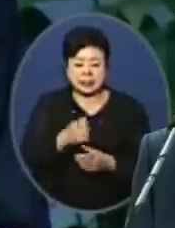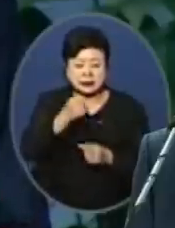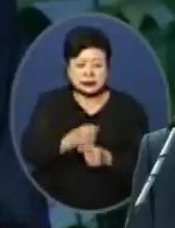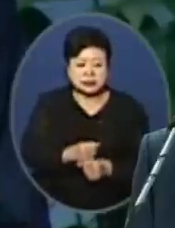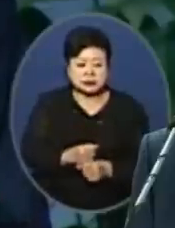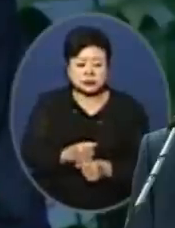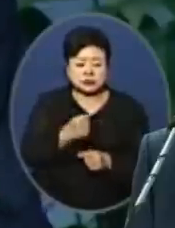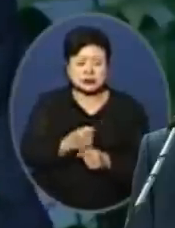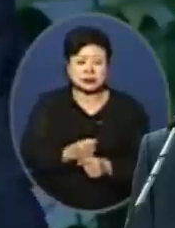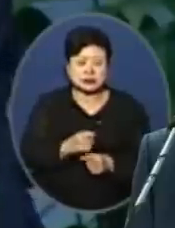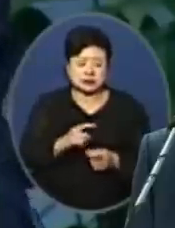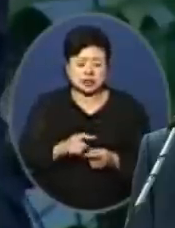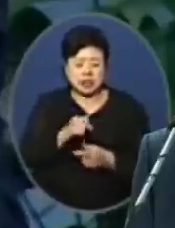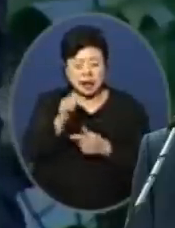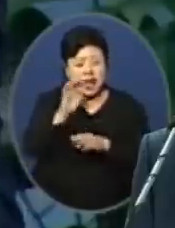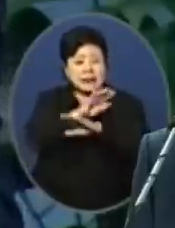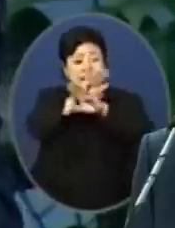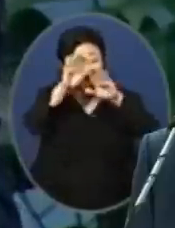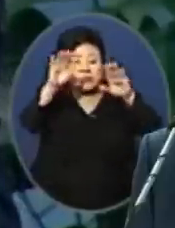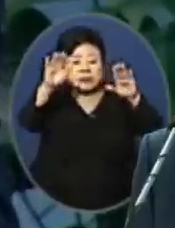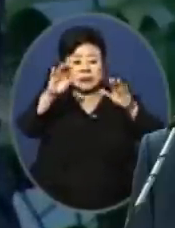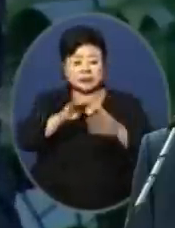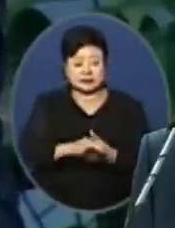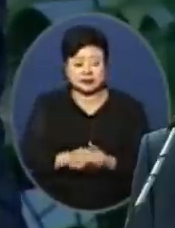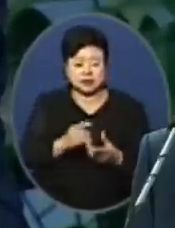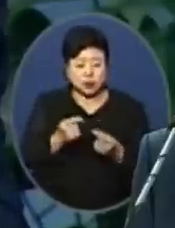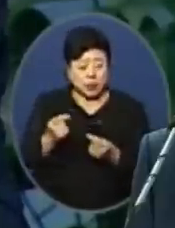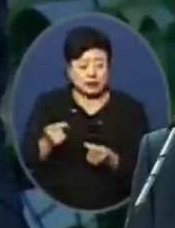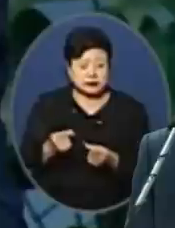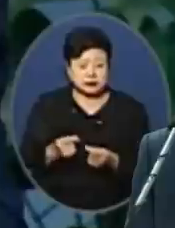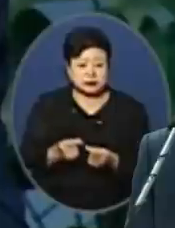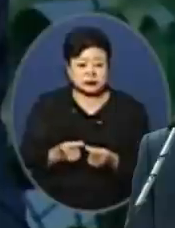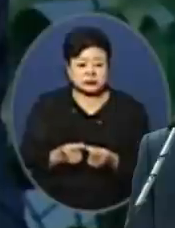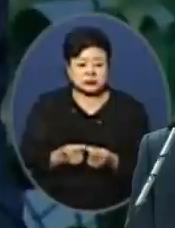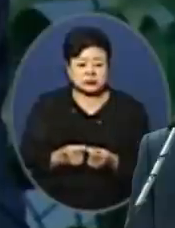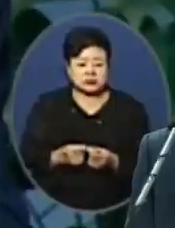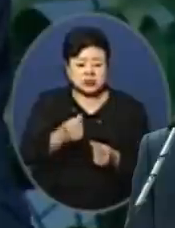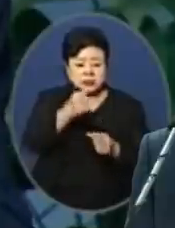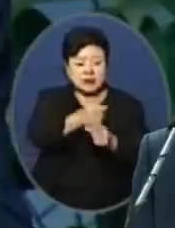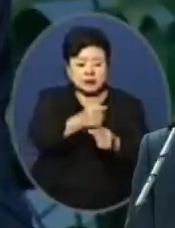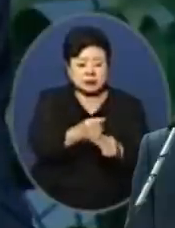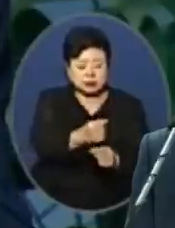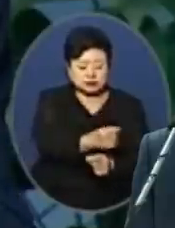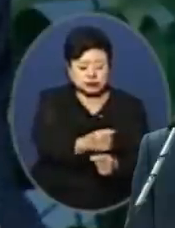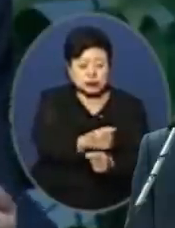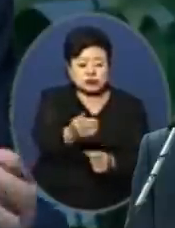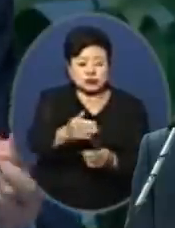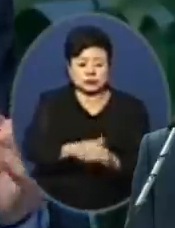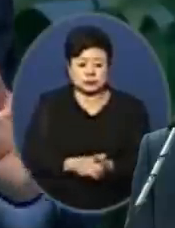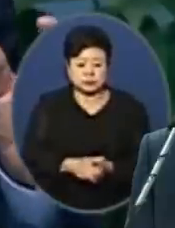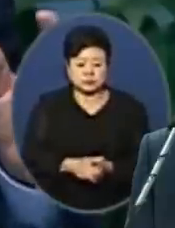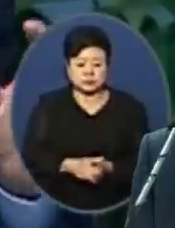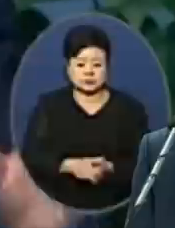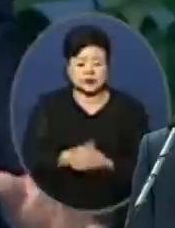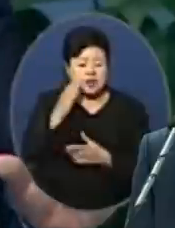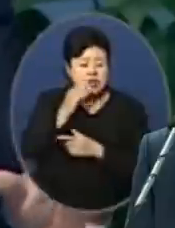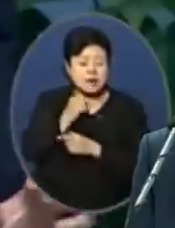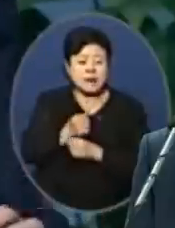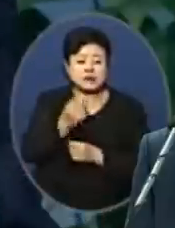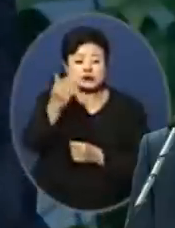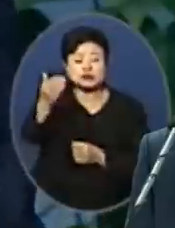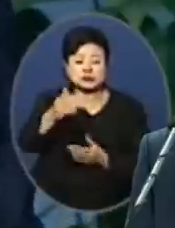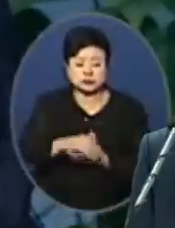창조적 생산적으로 하면 하늘에서 똑같이 생산적이고 창조적인 말을 열매를